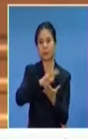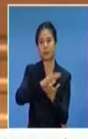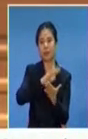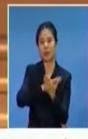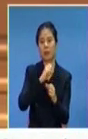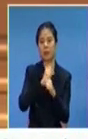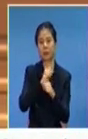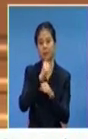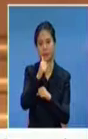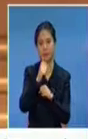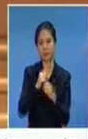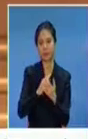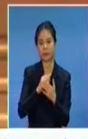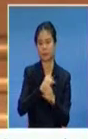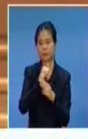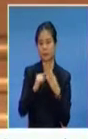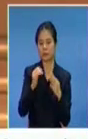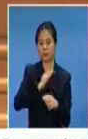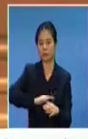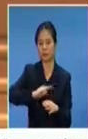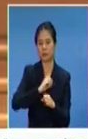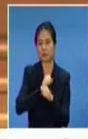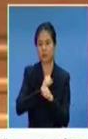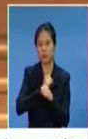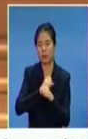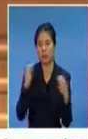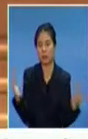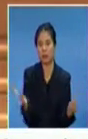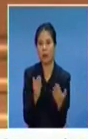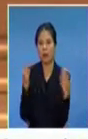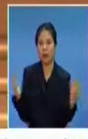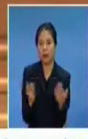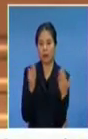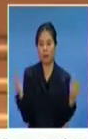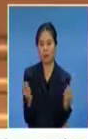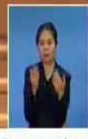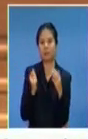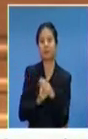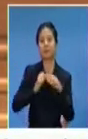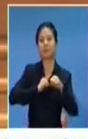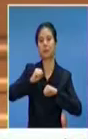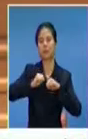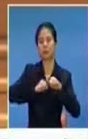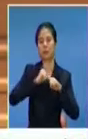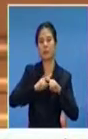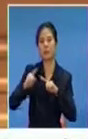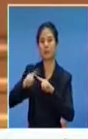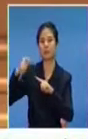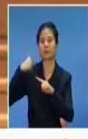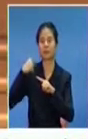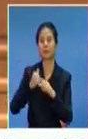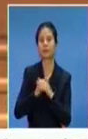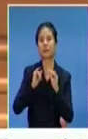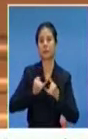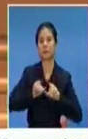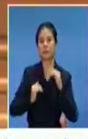ว่าเมื่อสักครู่ครับท่านจบเลยครับการเสริมสร้างวัฒนธรรมรัฐใจให้กับเยาวชนให้กับเจ้าของสิ